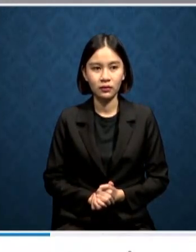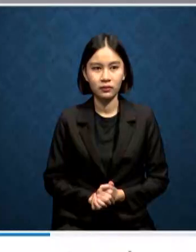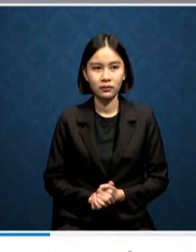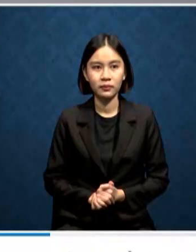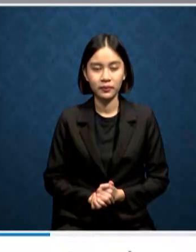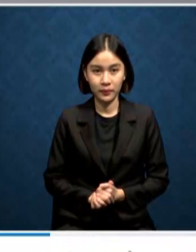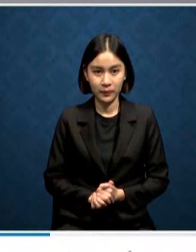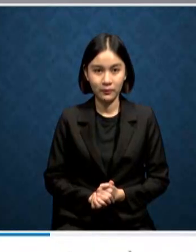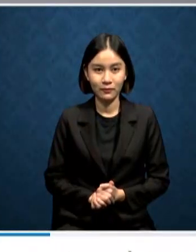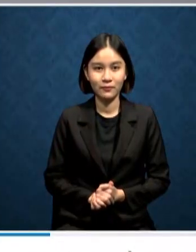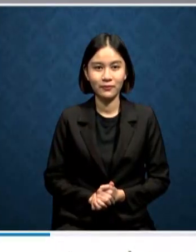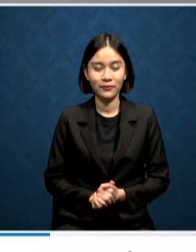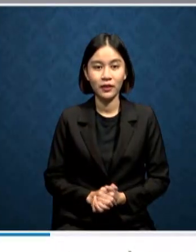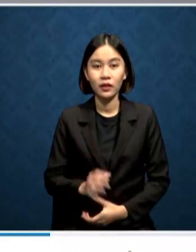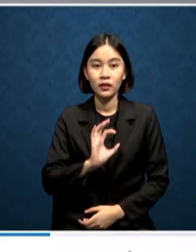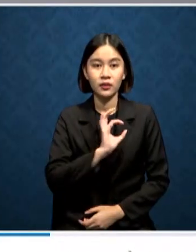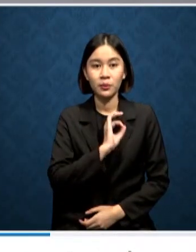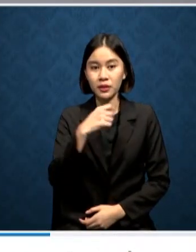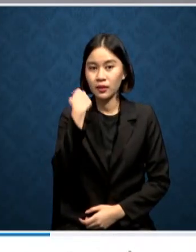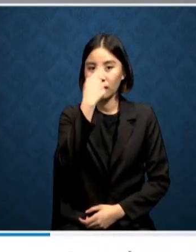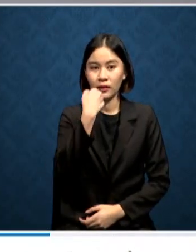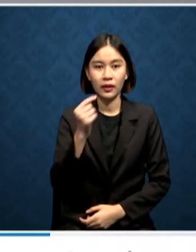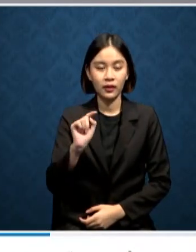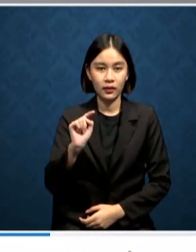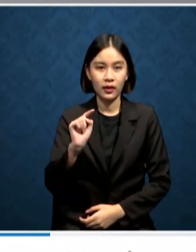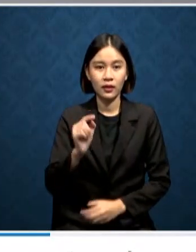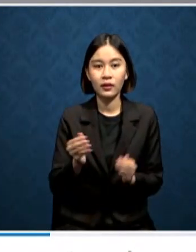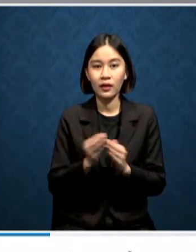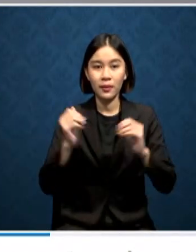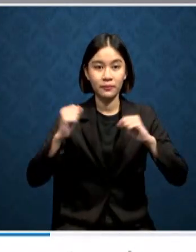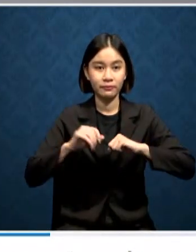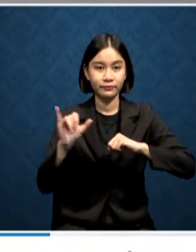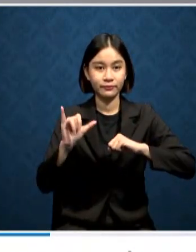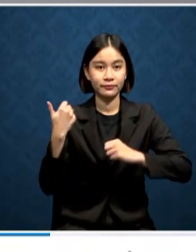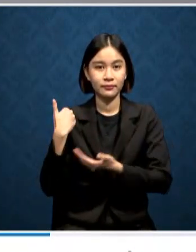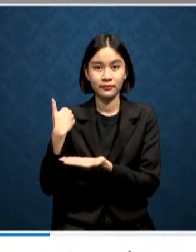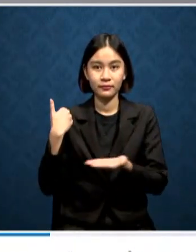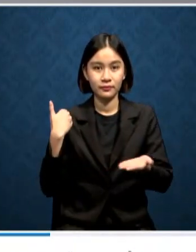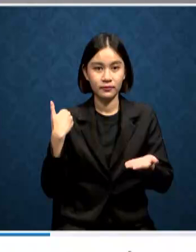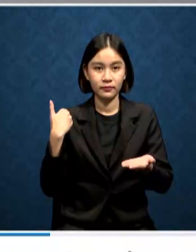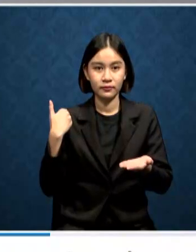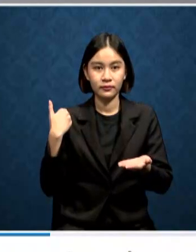ครับมีสมาชิกท่านใดยังไม่ได้ลงคะแนนครับ